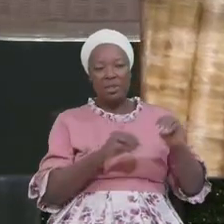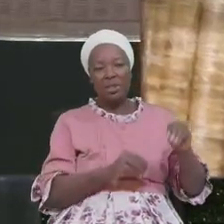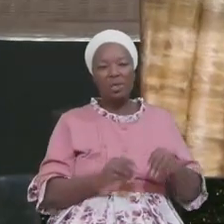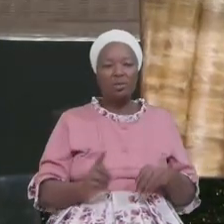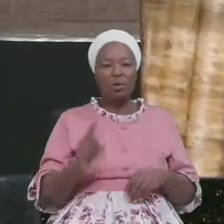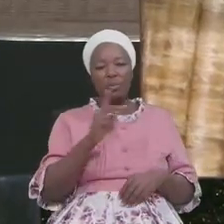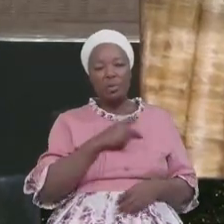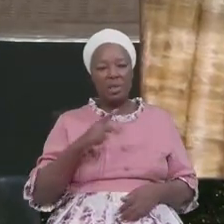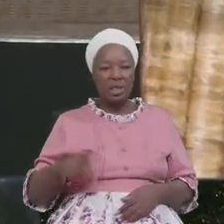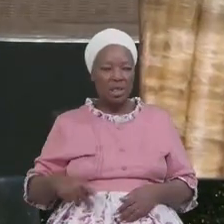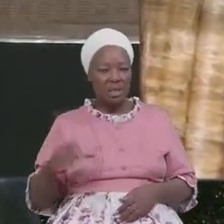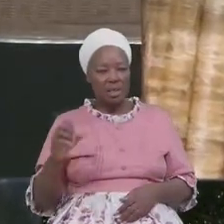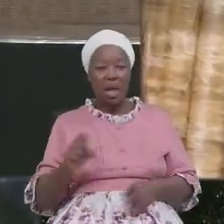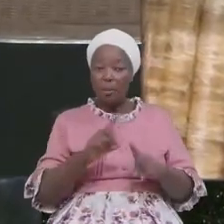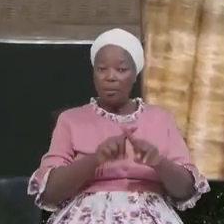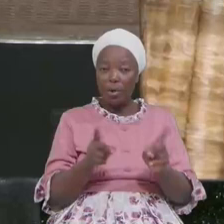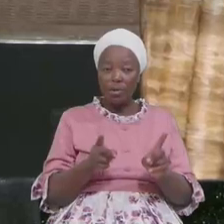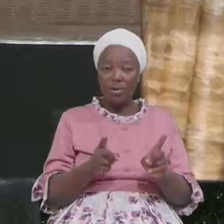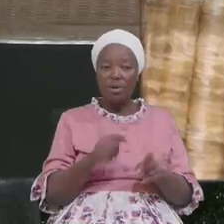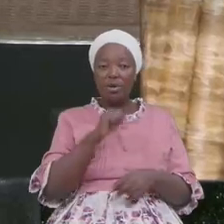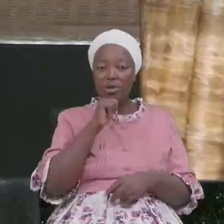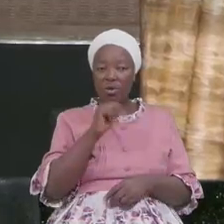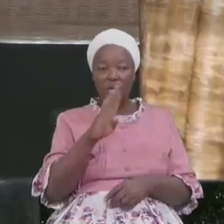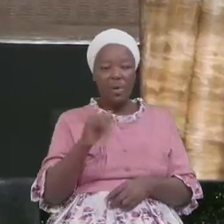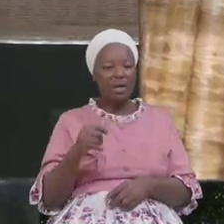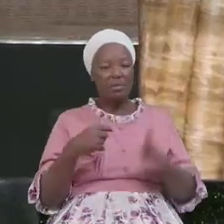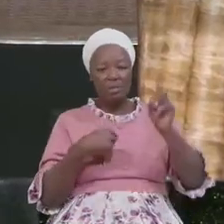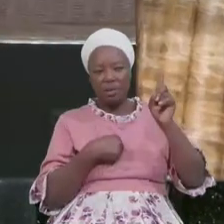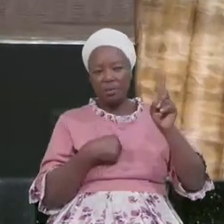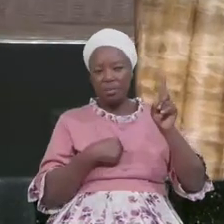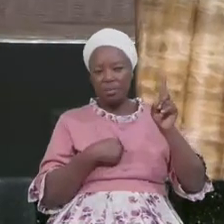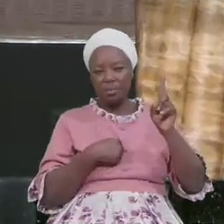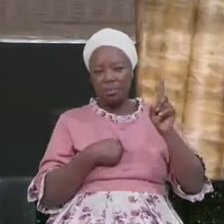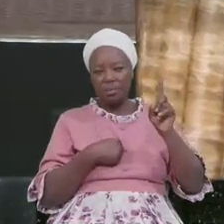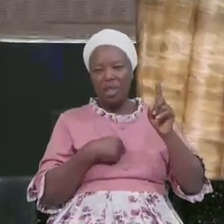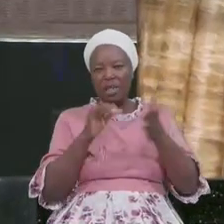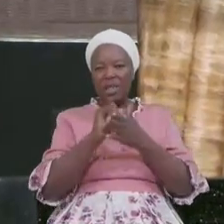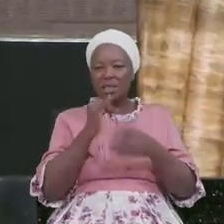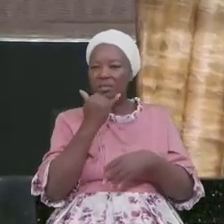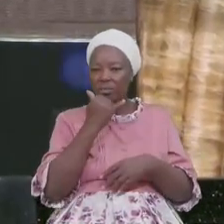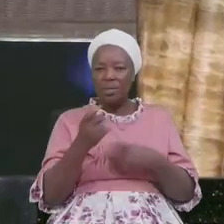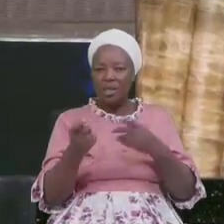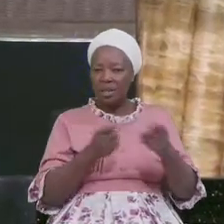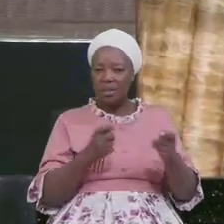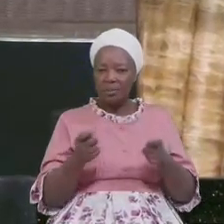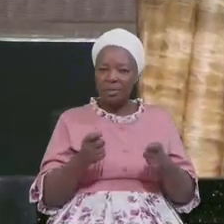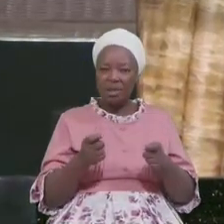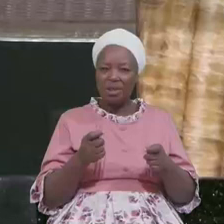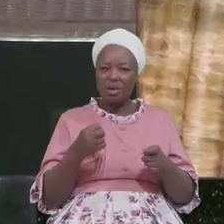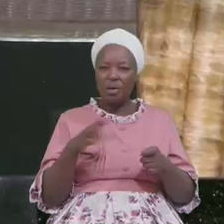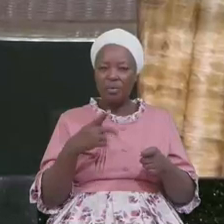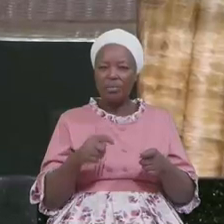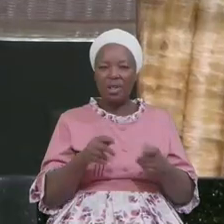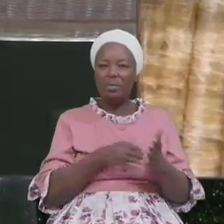ordre et des chefs à mon insu. Ça, c'est la mauvaise gestion de la